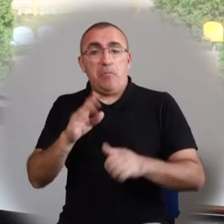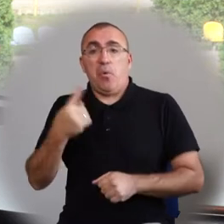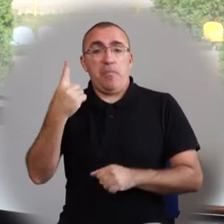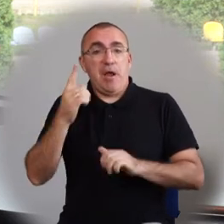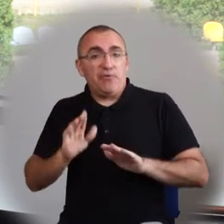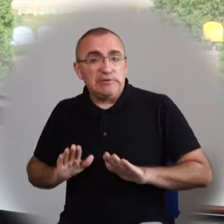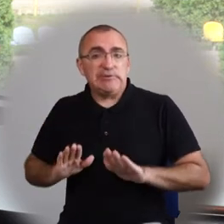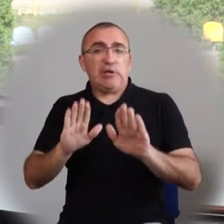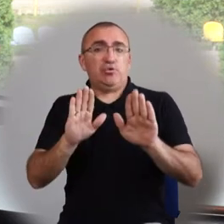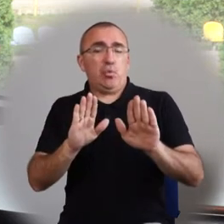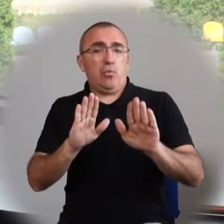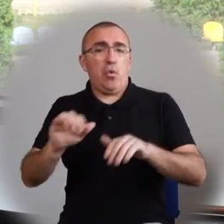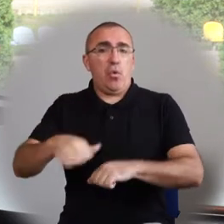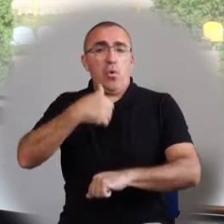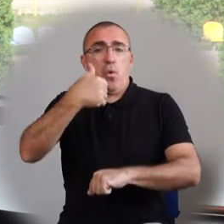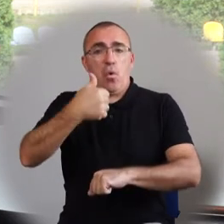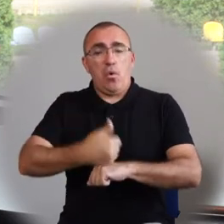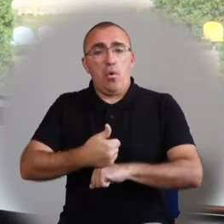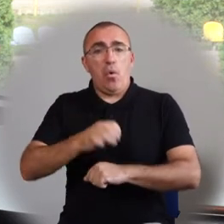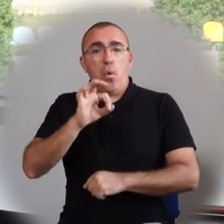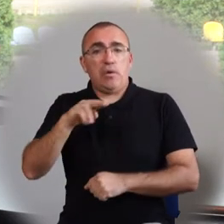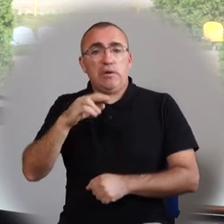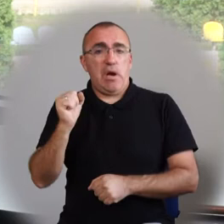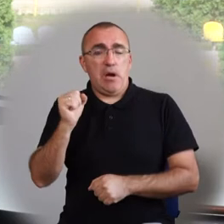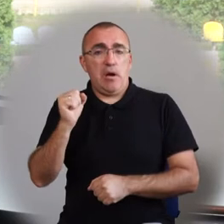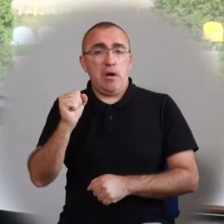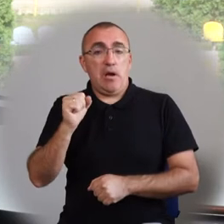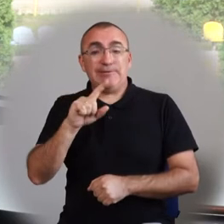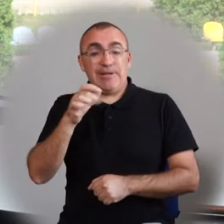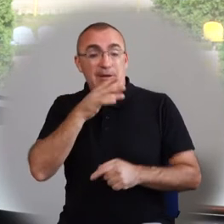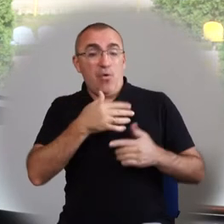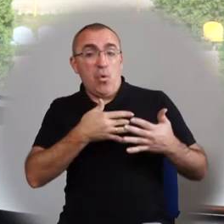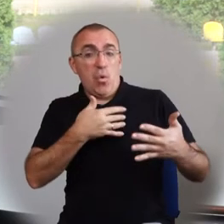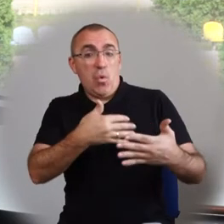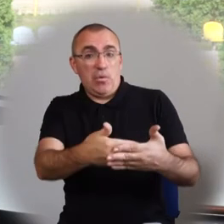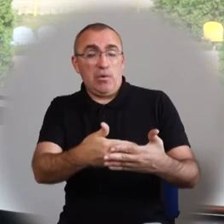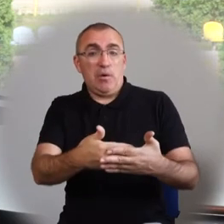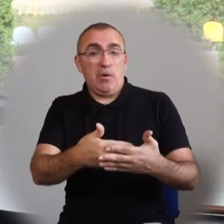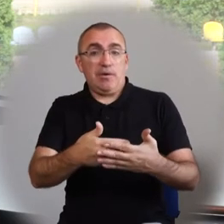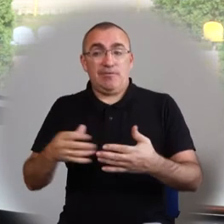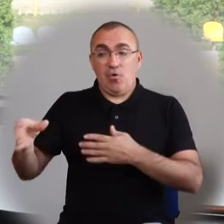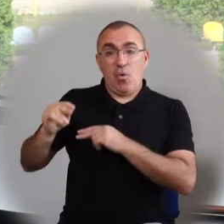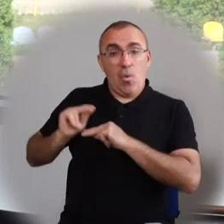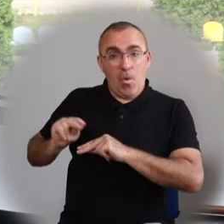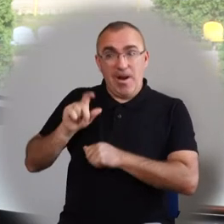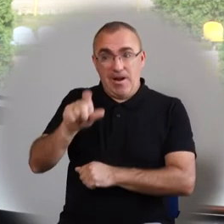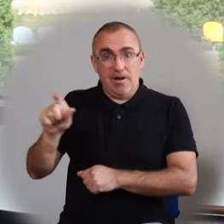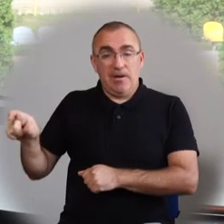потім першого заступника голови ОДА. Але за ці роки, завдяки